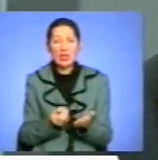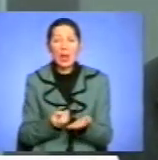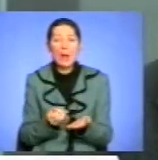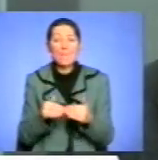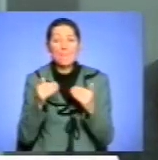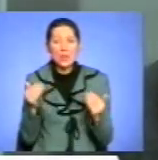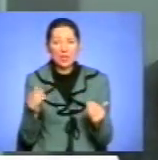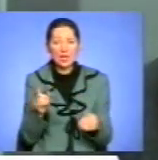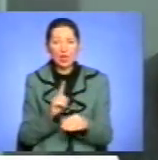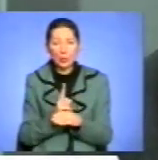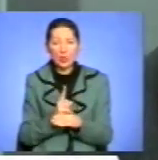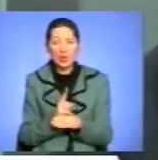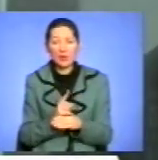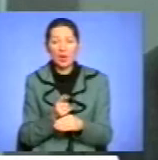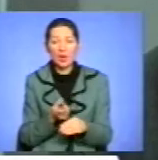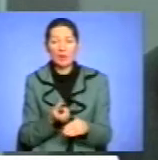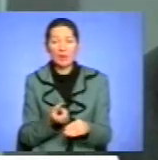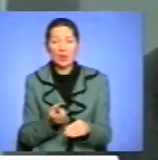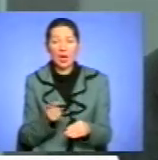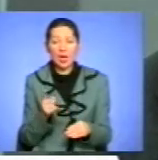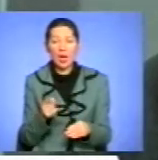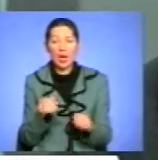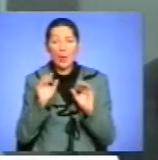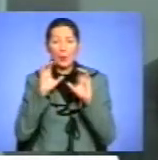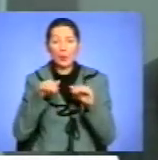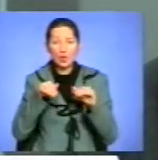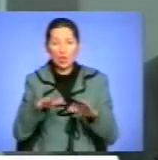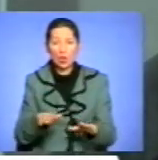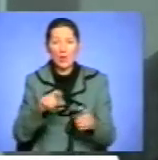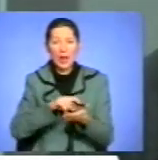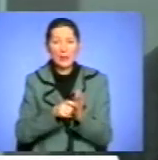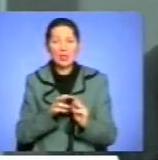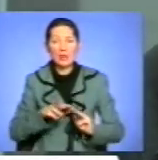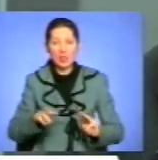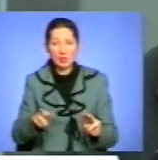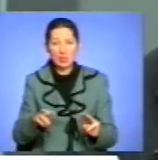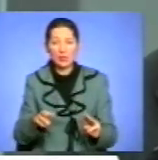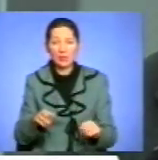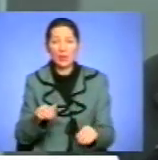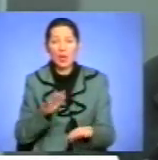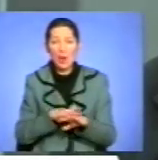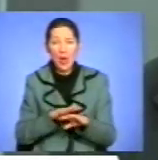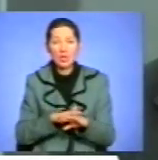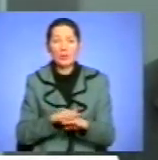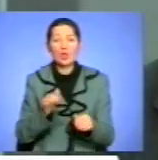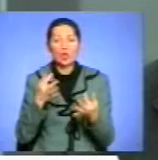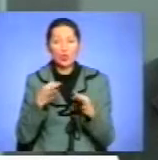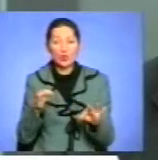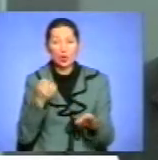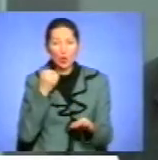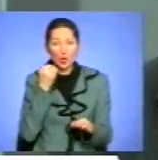дуже, дуже багато таких випадків, і постанови Кабінету міністрів і продуктами банків дозволено, що якщо сім'я має